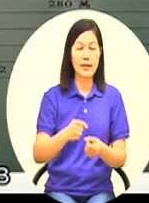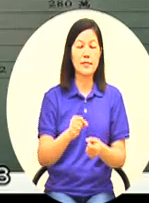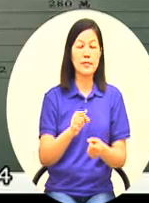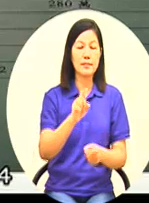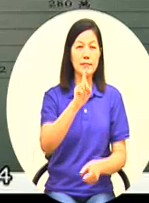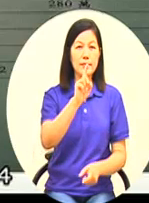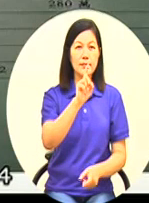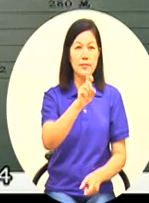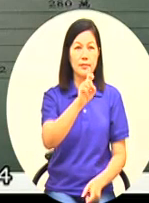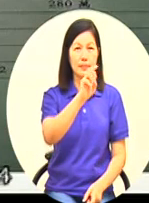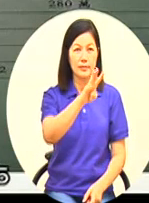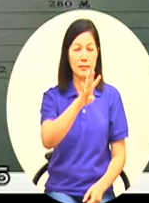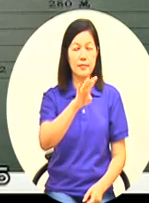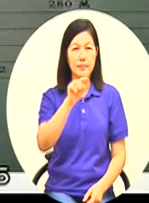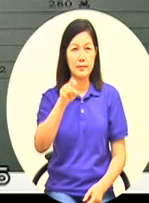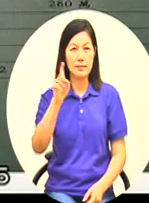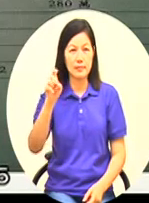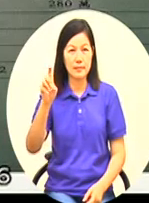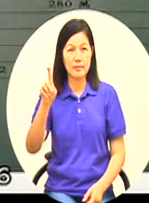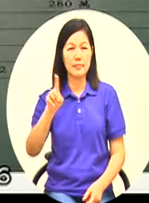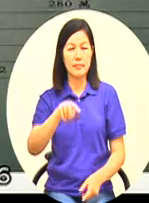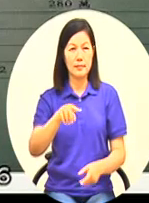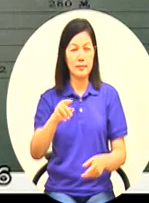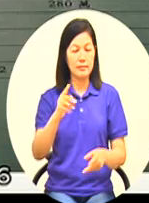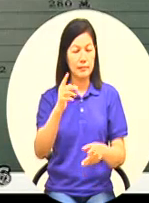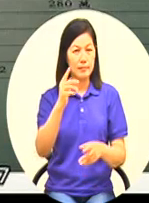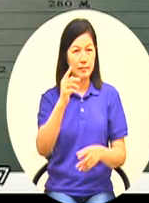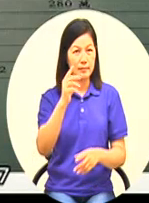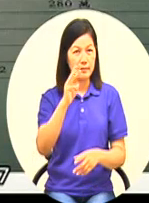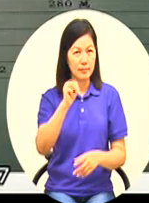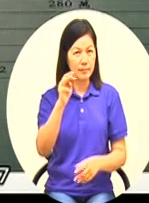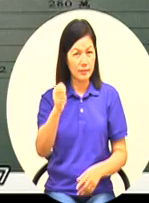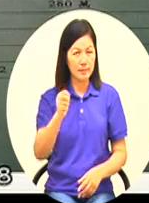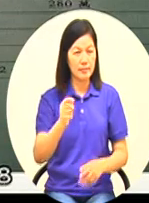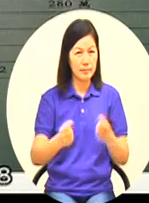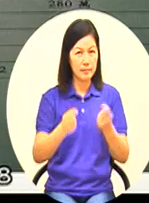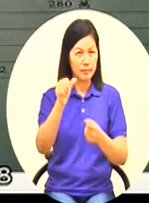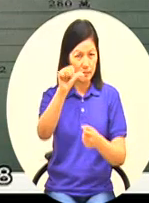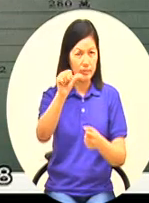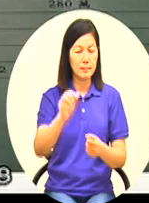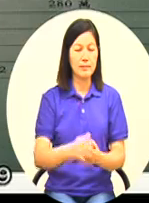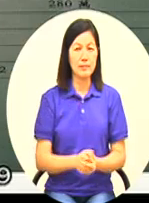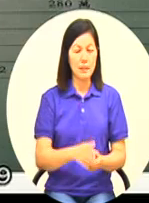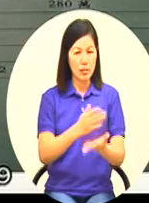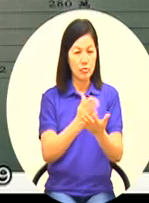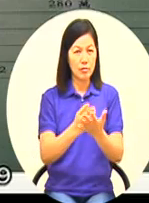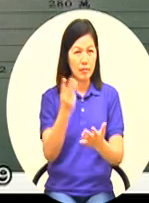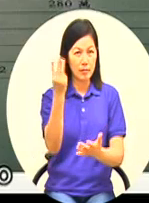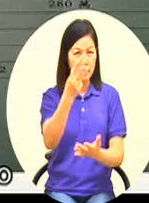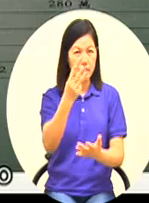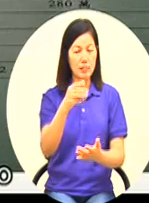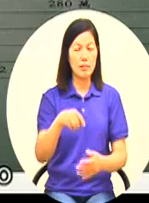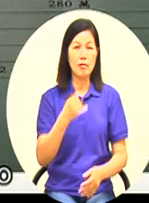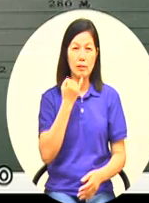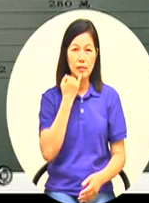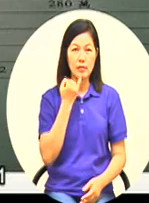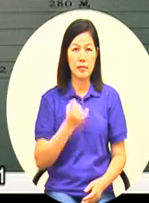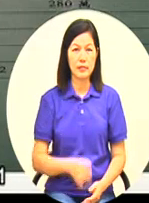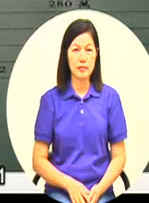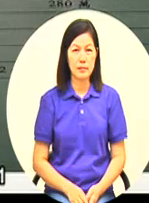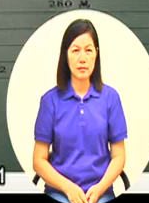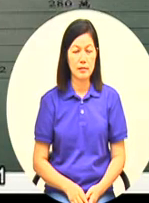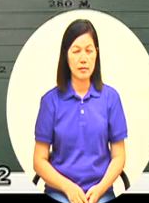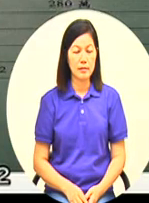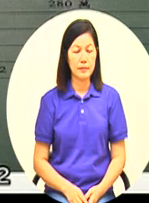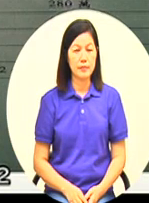费是2600万。那这三个车种呢？这三种车是不是能够足够来